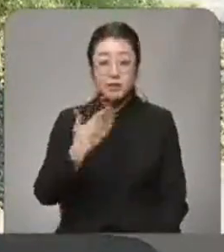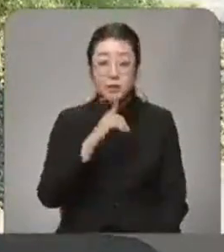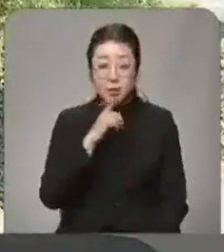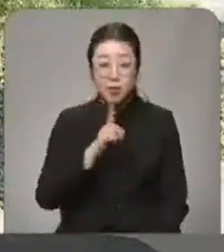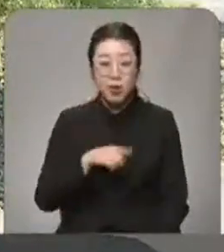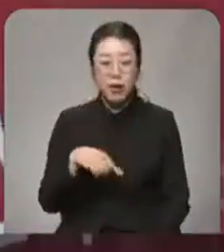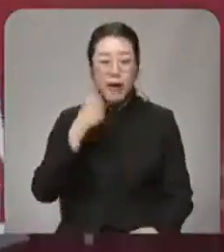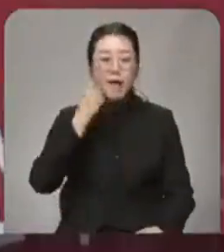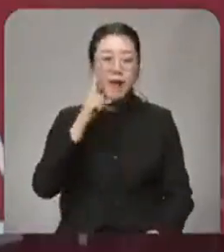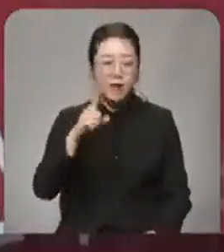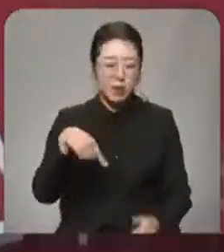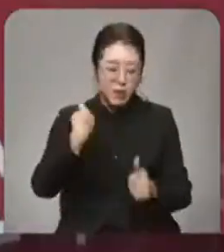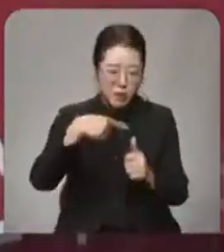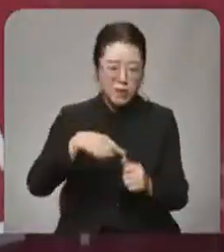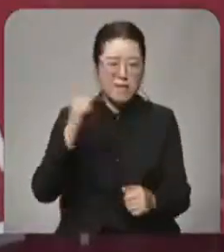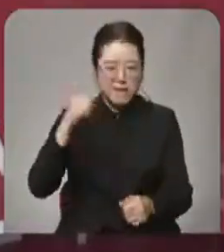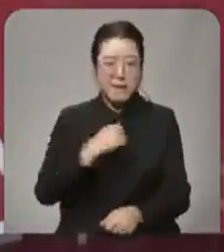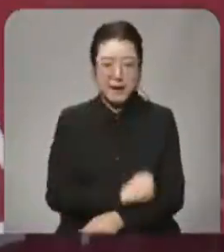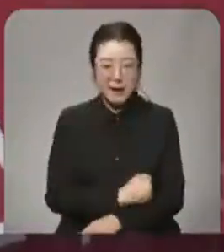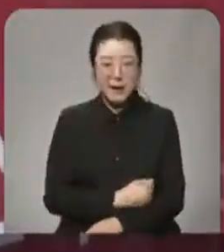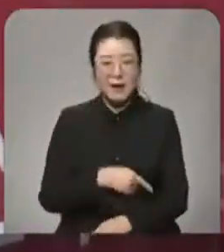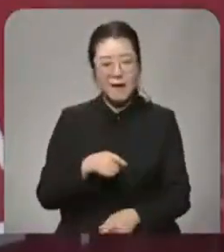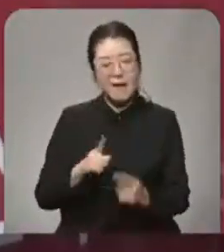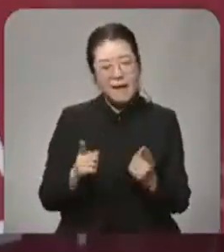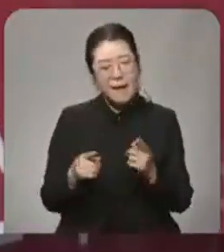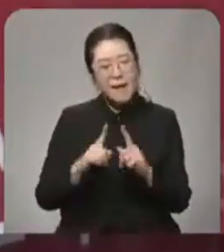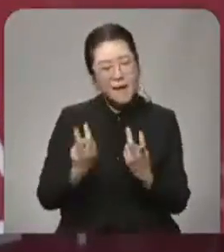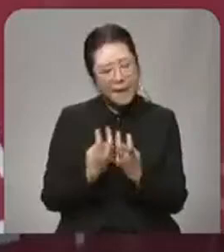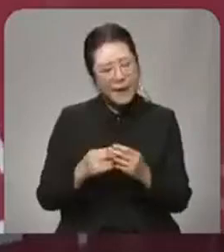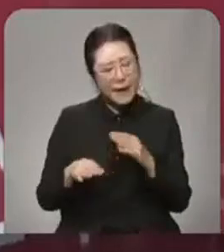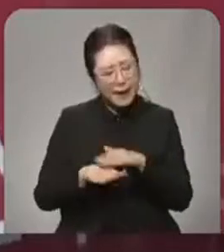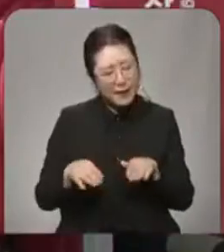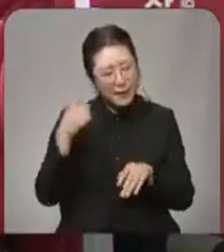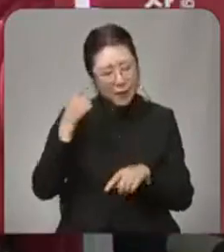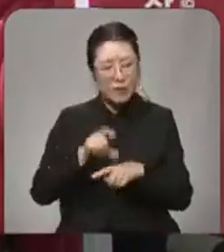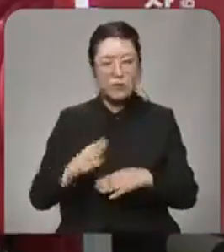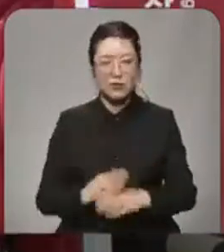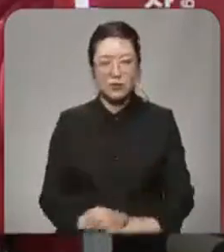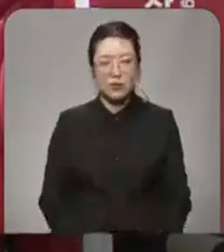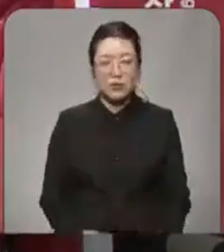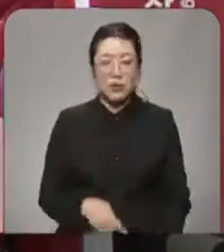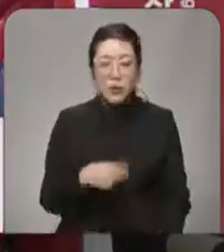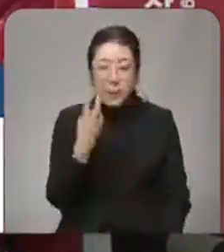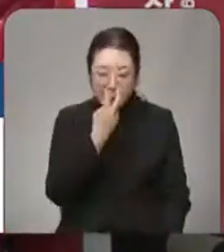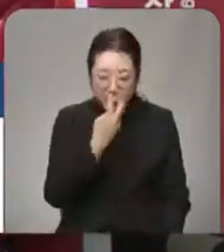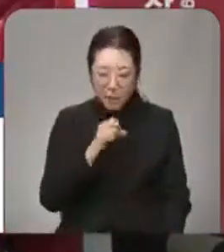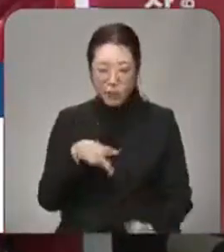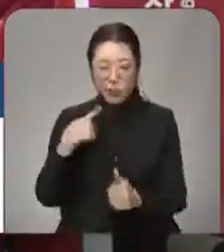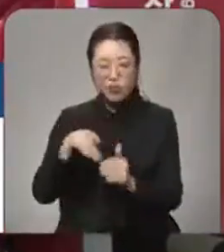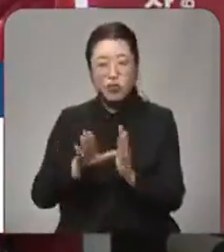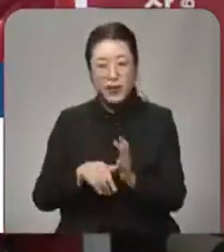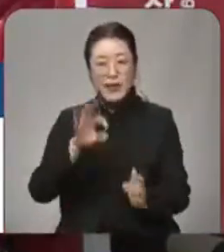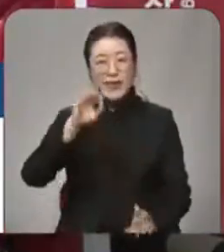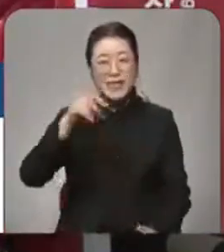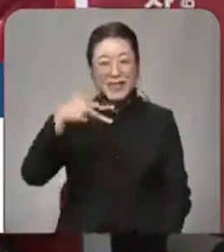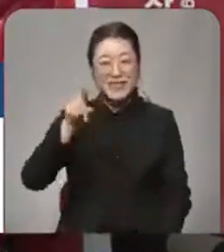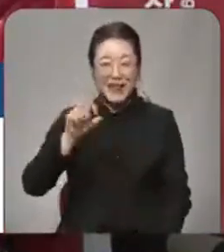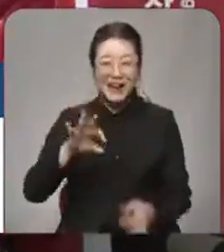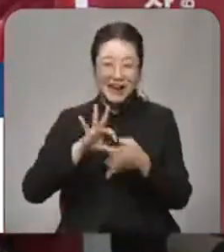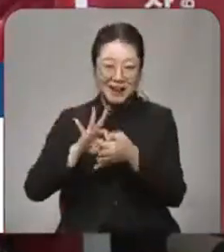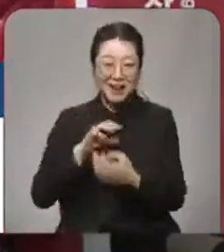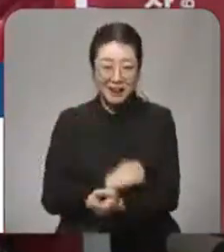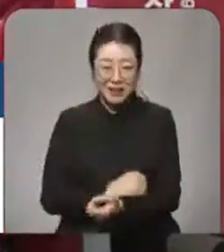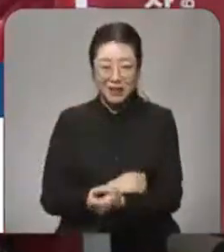진행하는 주민교육을 강화하는 등 대책 마련에 나섰습니다. 점검과 교육을 나갈 때 이장님들께 연락을 하고